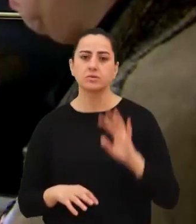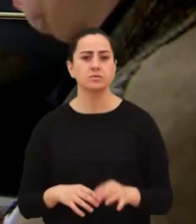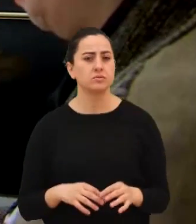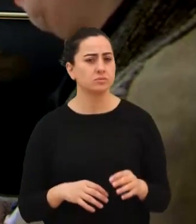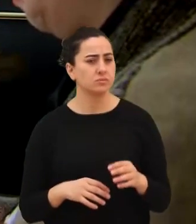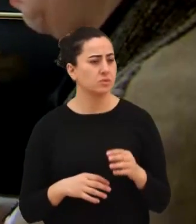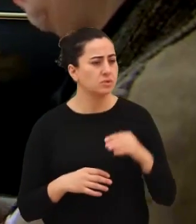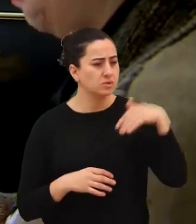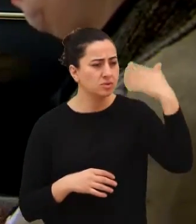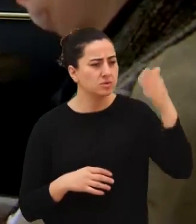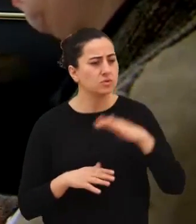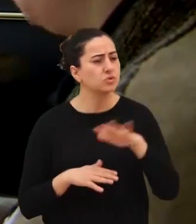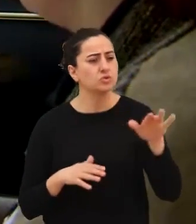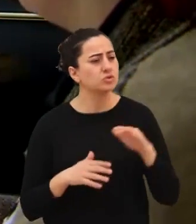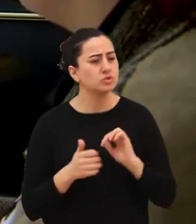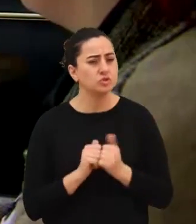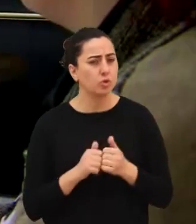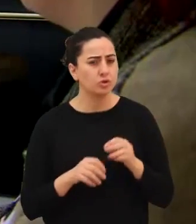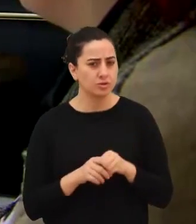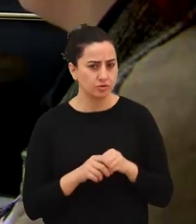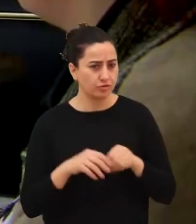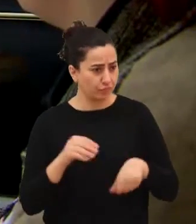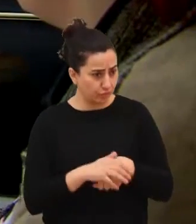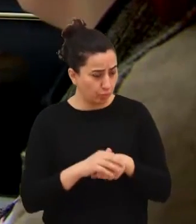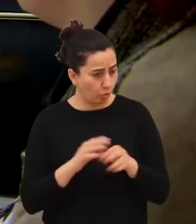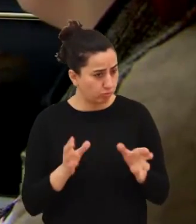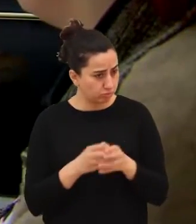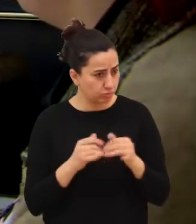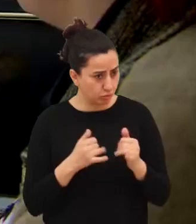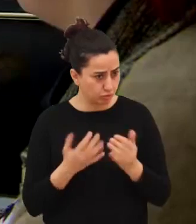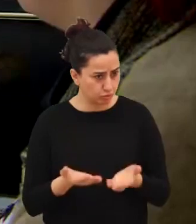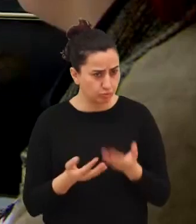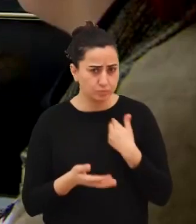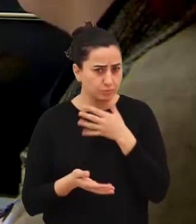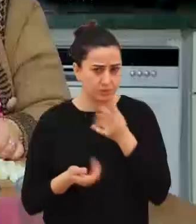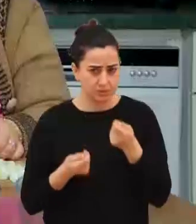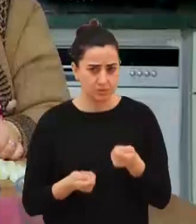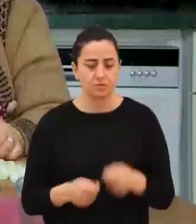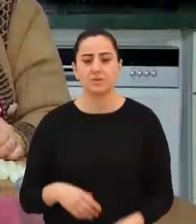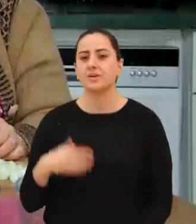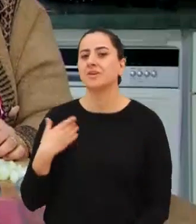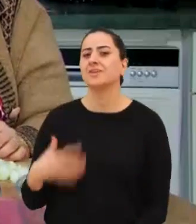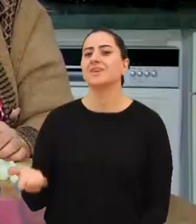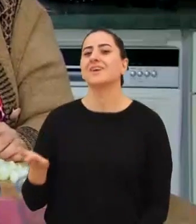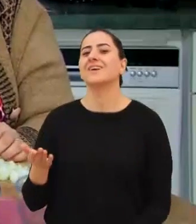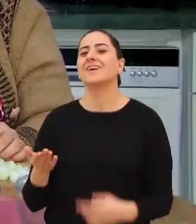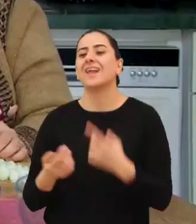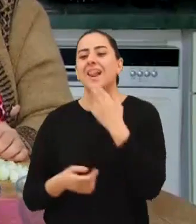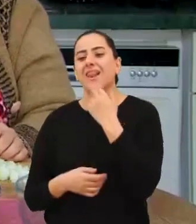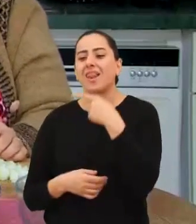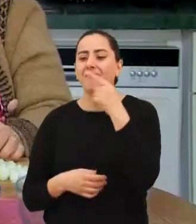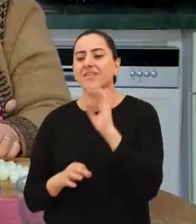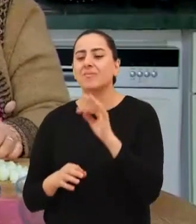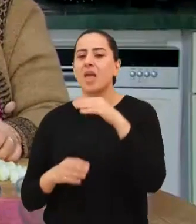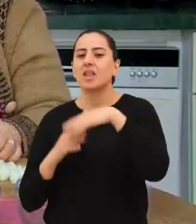Arazi Spor mu? Hı. Ay Şükrü Efendi'nin futbol takımı mı var? Futbol takımı mı çalıştırıyor? Yok yok Riyam Hanım yani